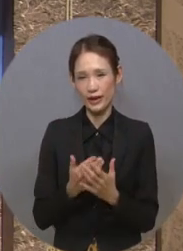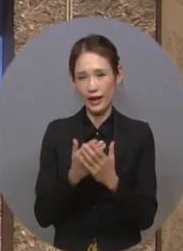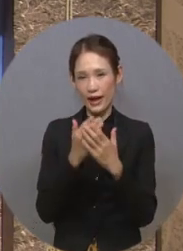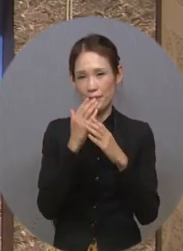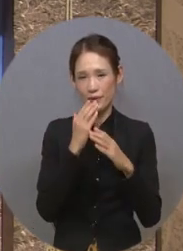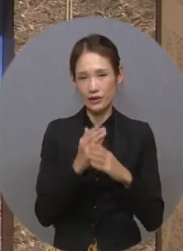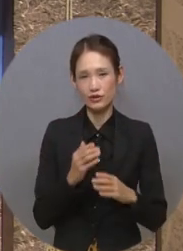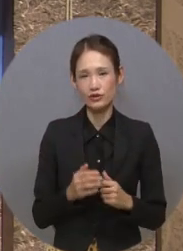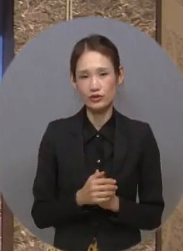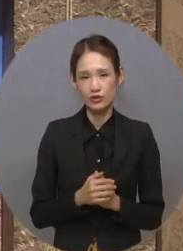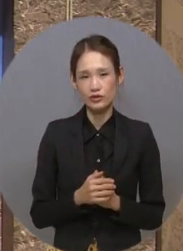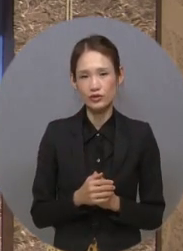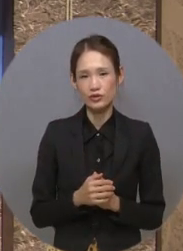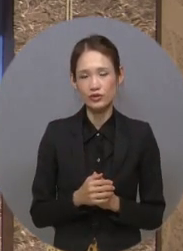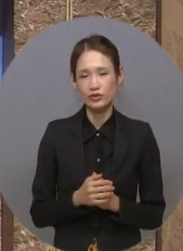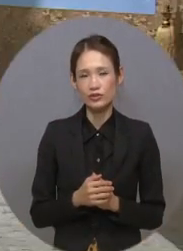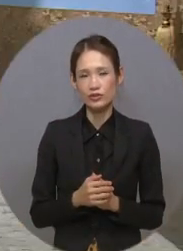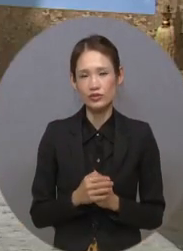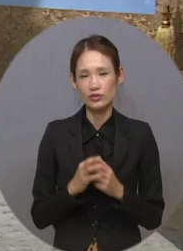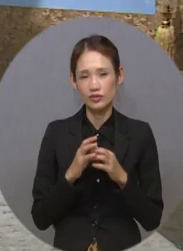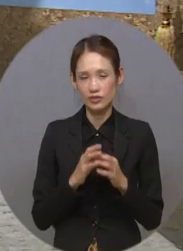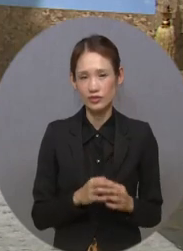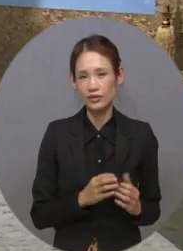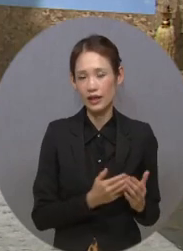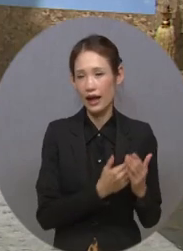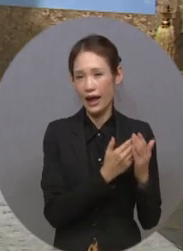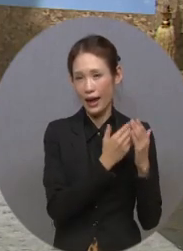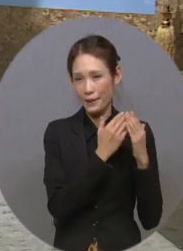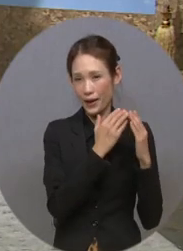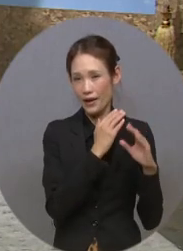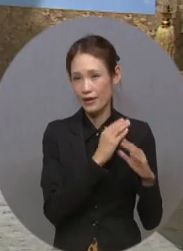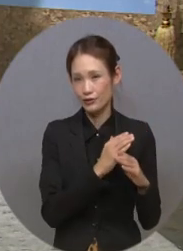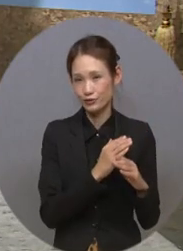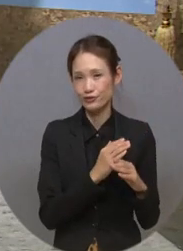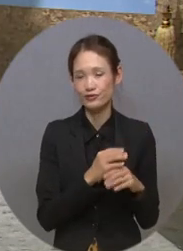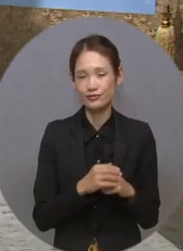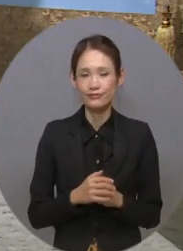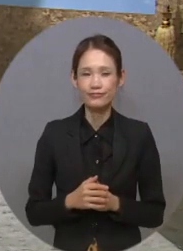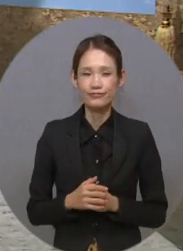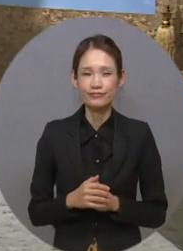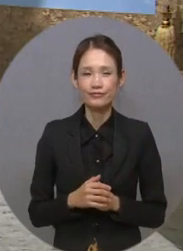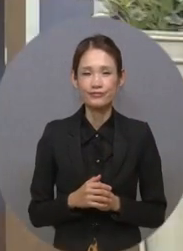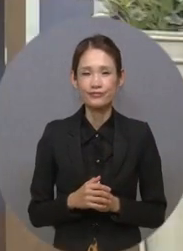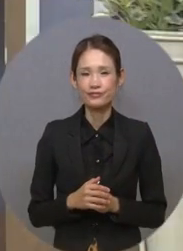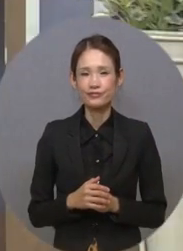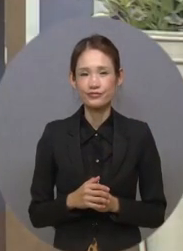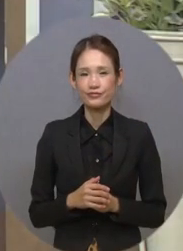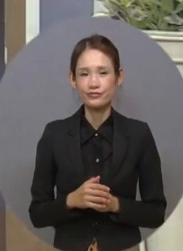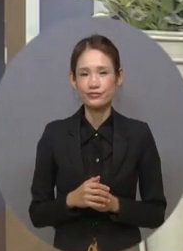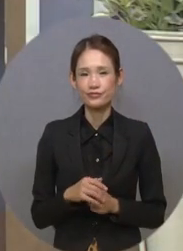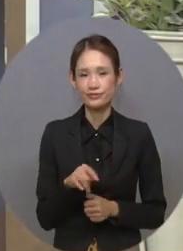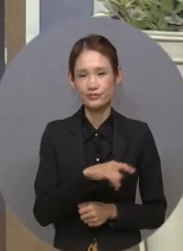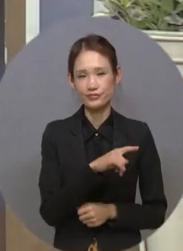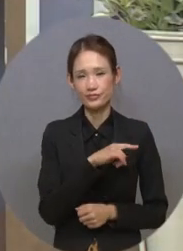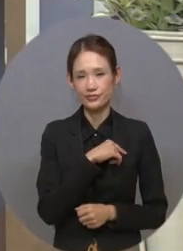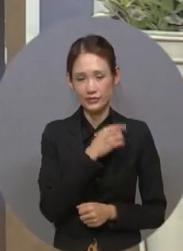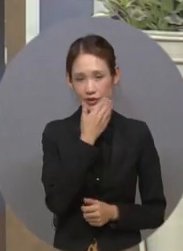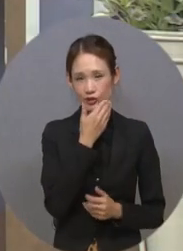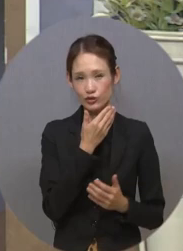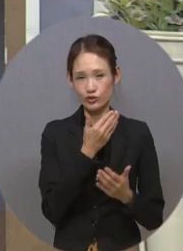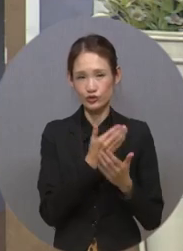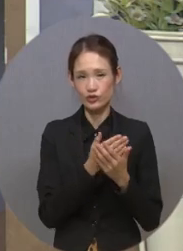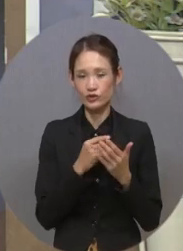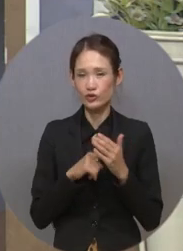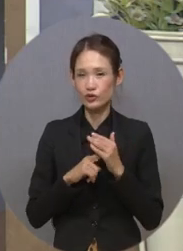되고 있습니다. 지금. 아, 예. 네, 계속해서 개발 중인 네. 양주시인데 현재 그럼 양주시 의회에서